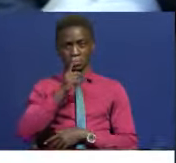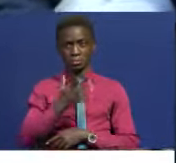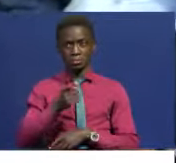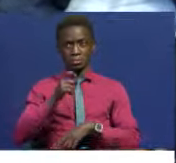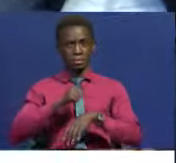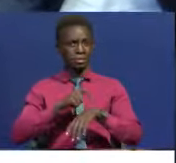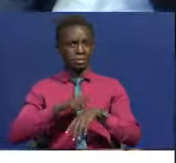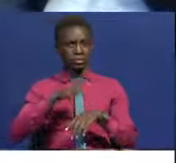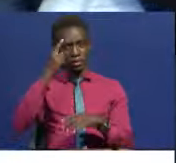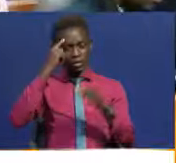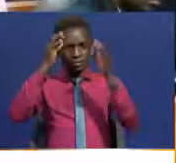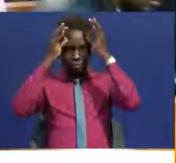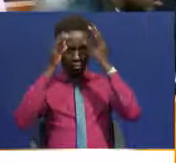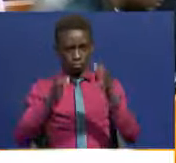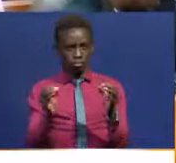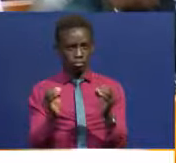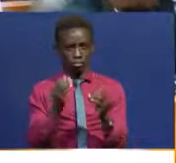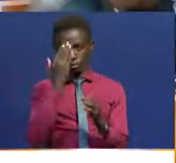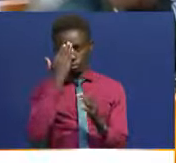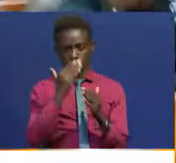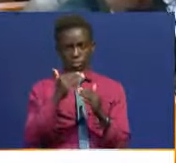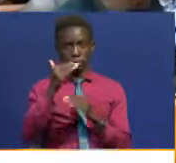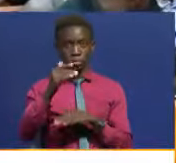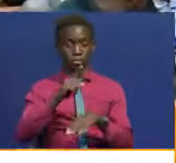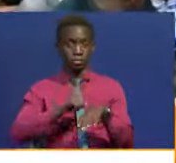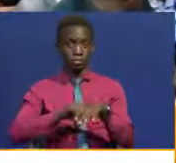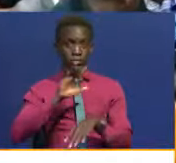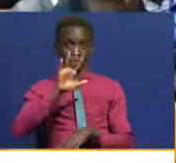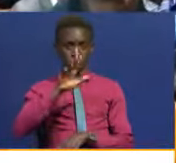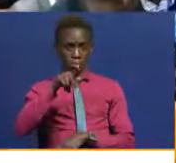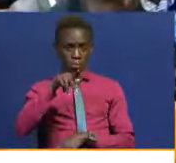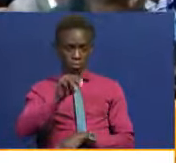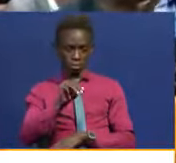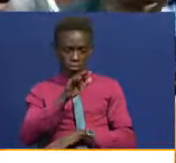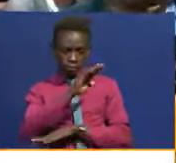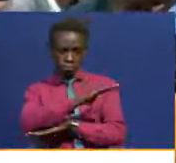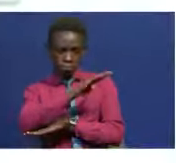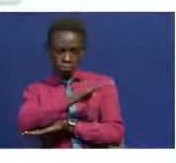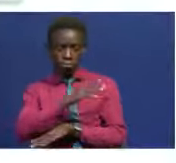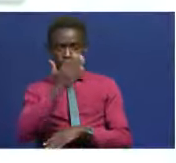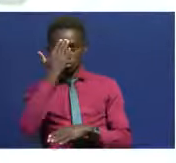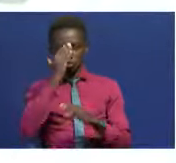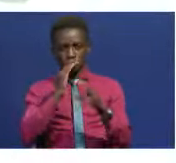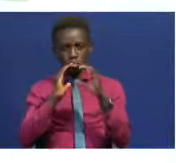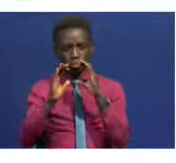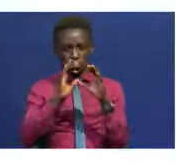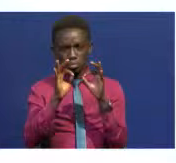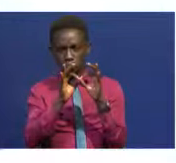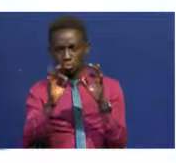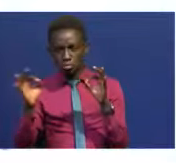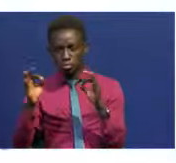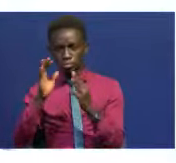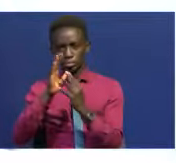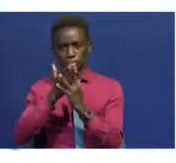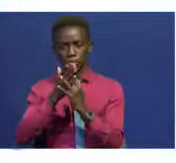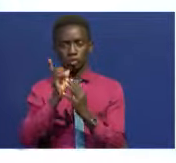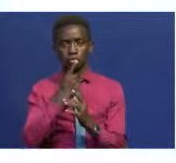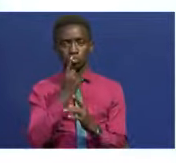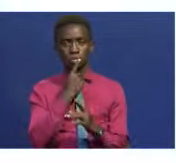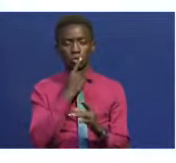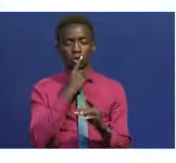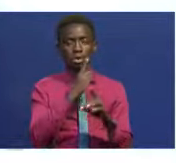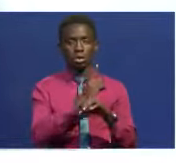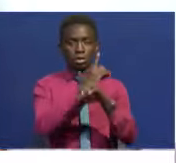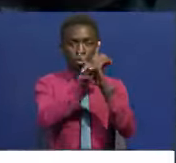ilikuwa ni baada ya saa 11 jioni kufuatia mawasiliano ya muda mrefu upande wa utetezi na upande wa mashtaka. Mahakama